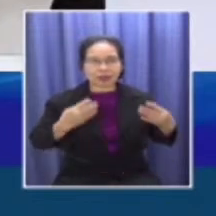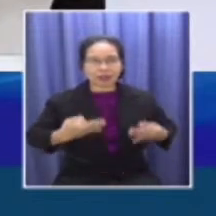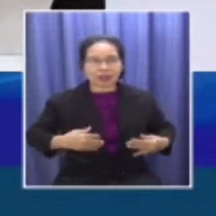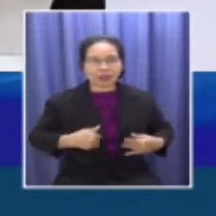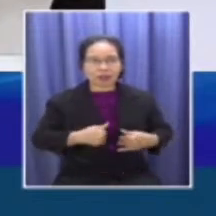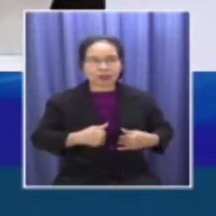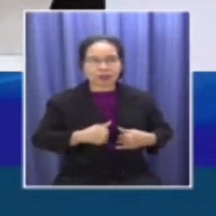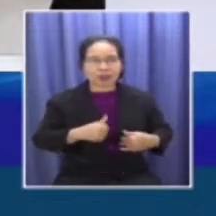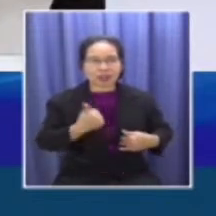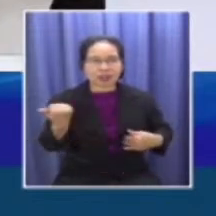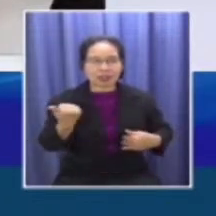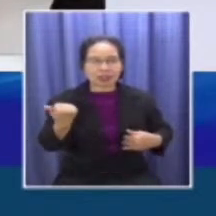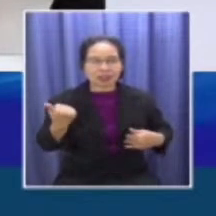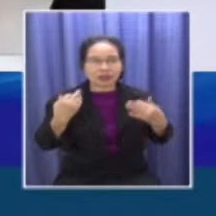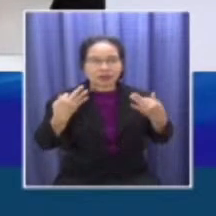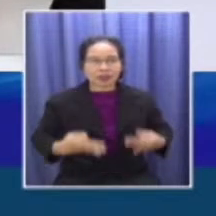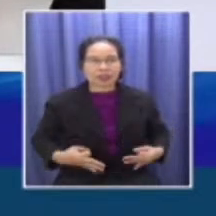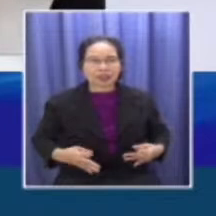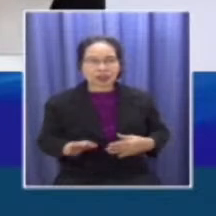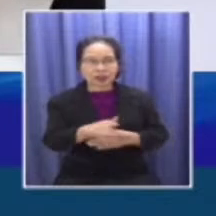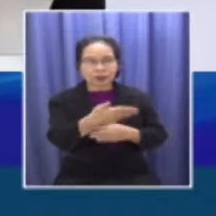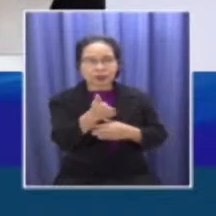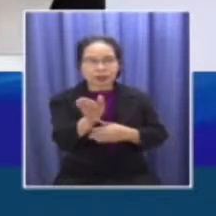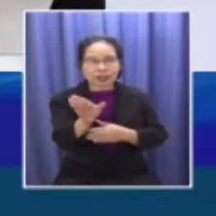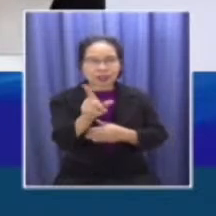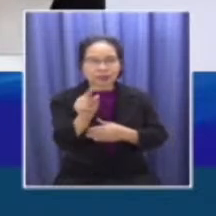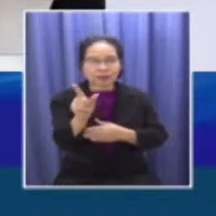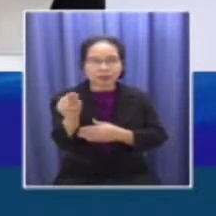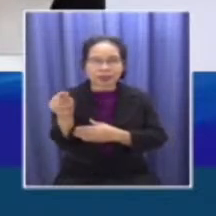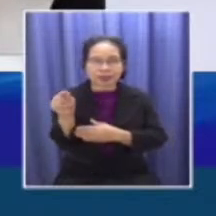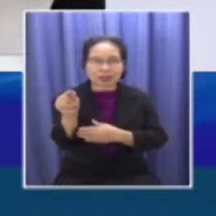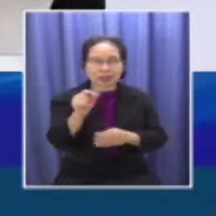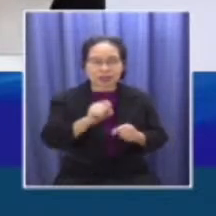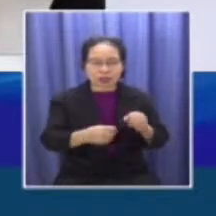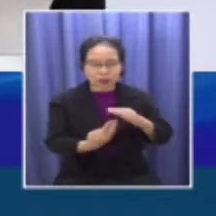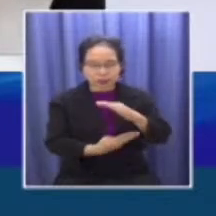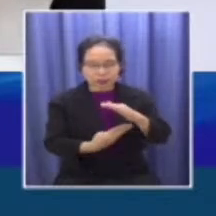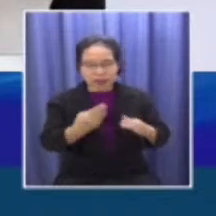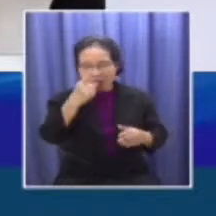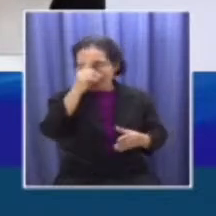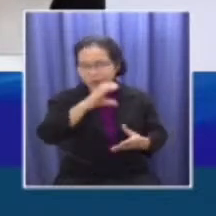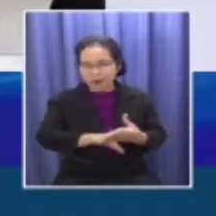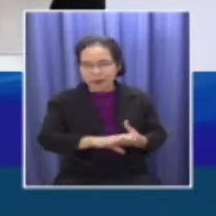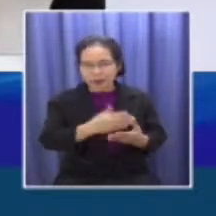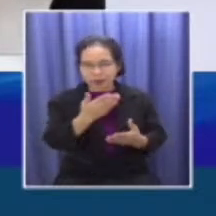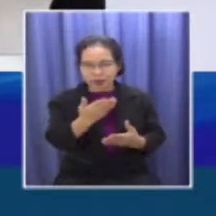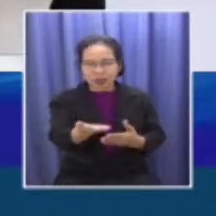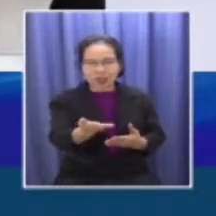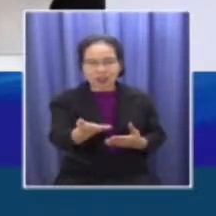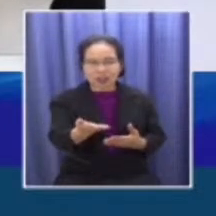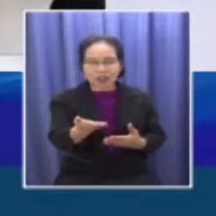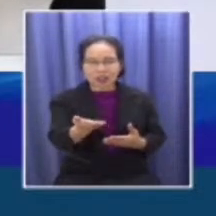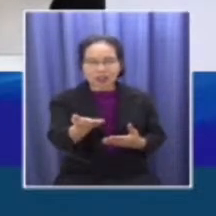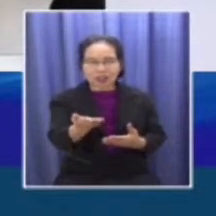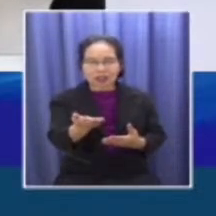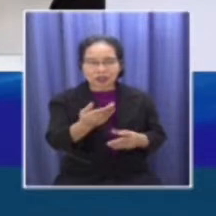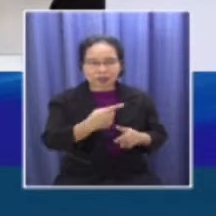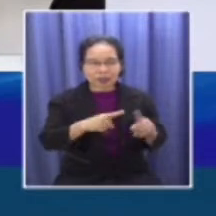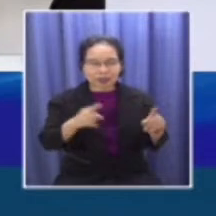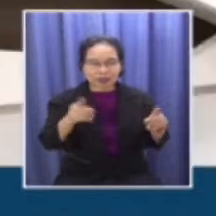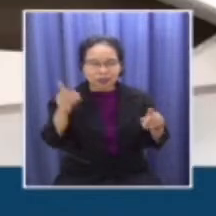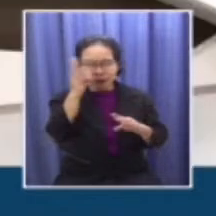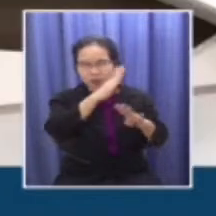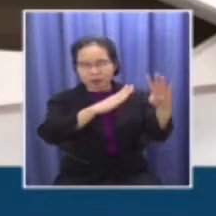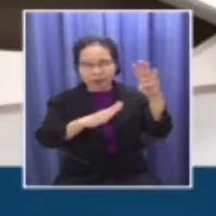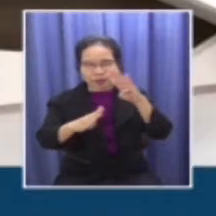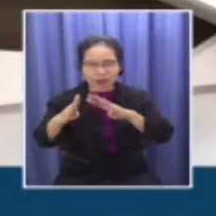asase anya honam nyina anya pe nipa nam yes no nko ntoteboa de